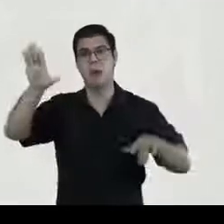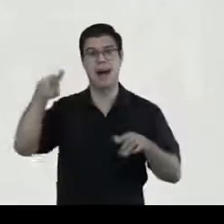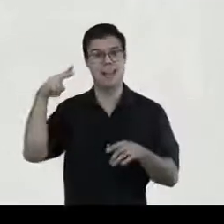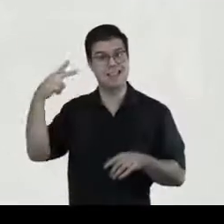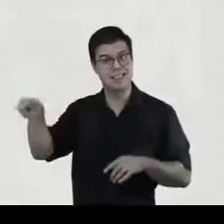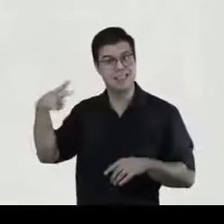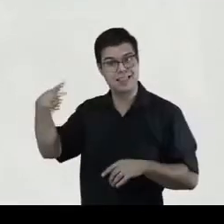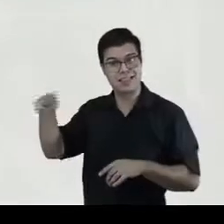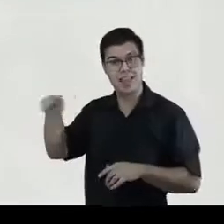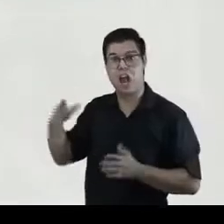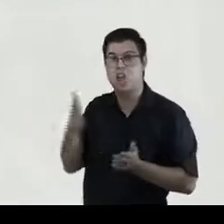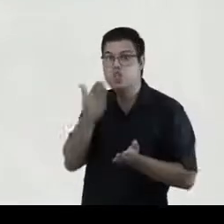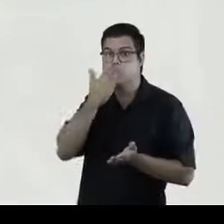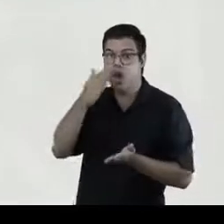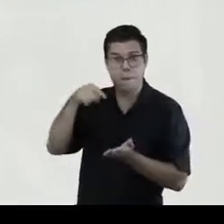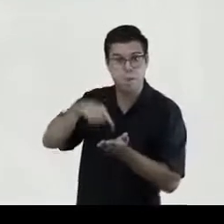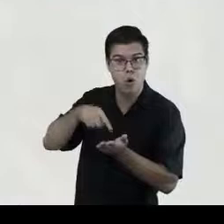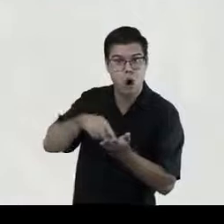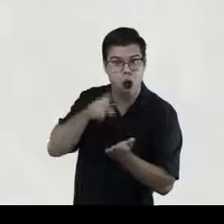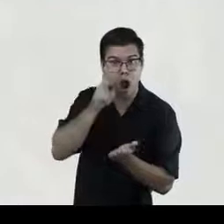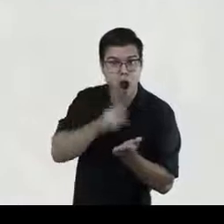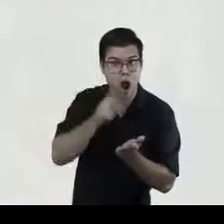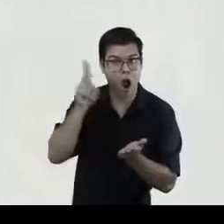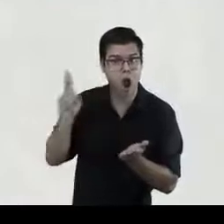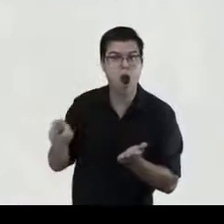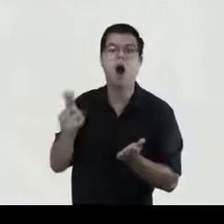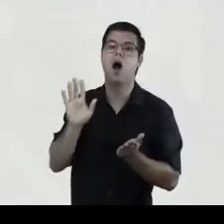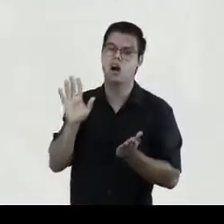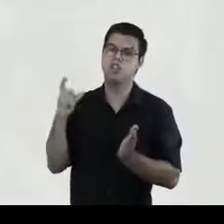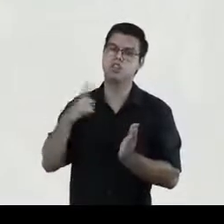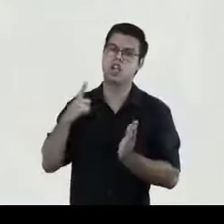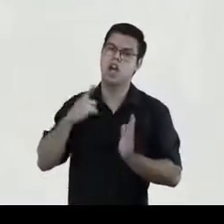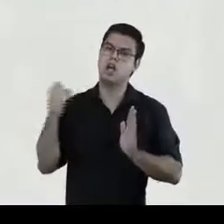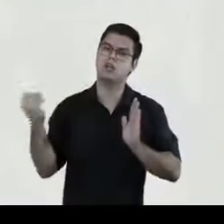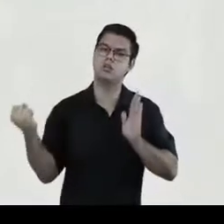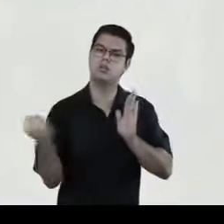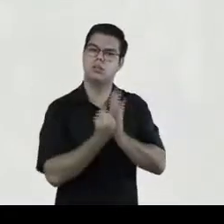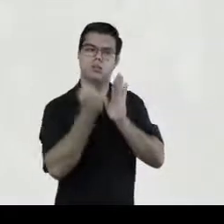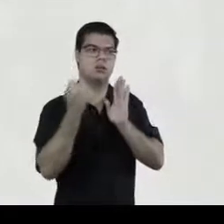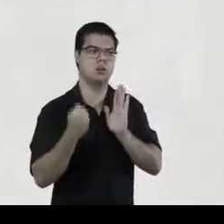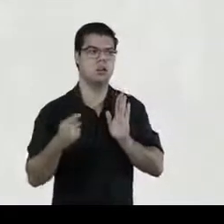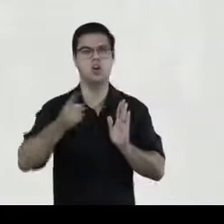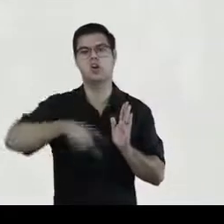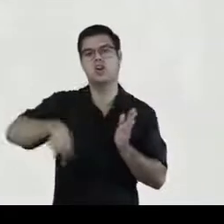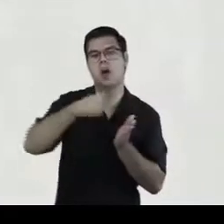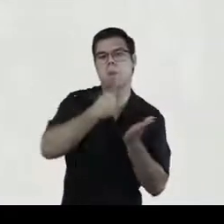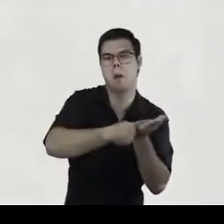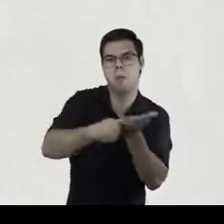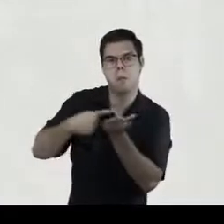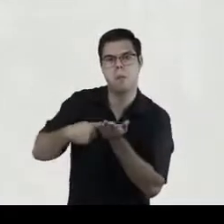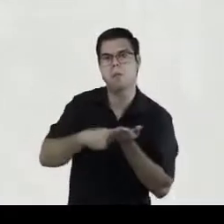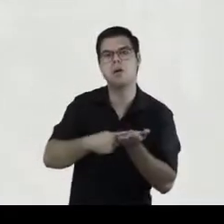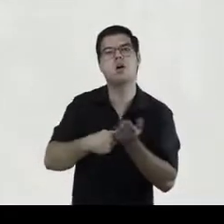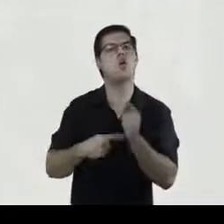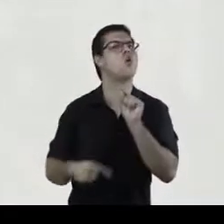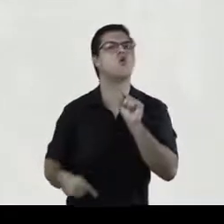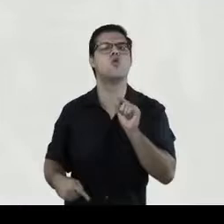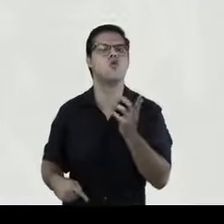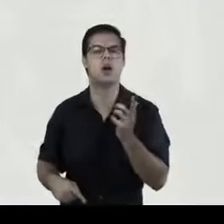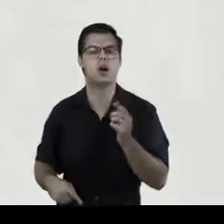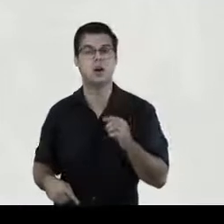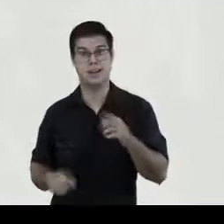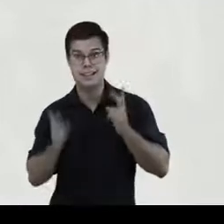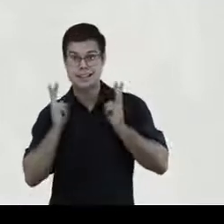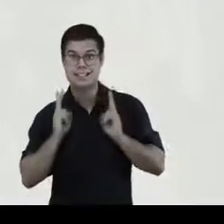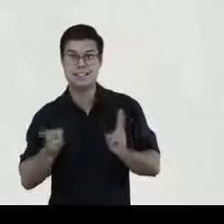Wir haben uns hier jetzt pragmatisch darauf geeinigt, dass immer ein Satz Stempel, also so eine